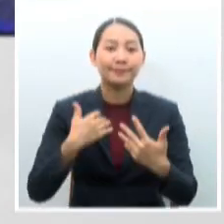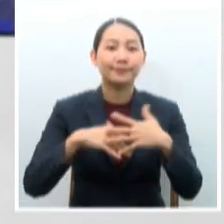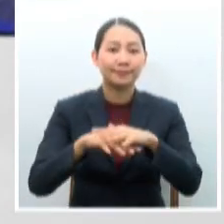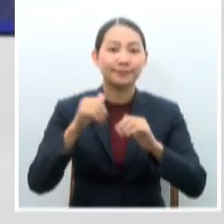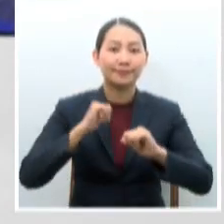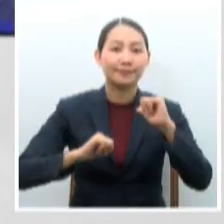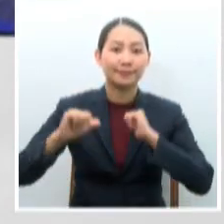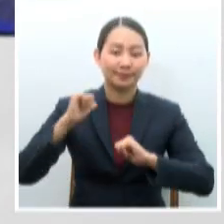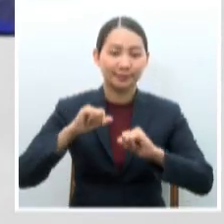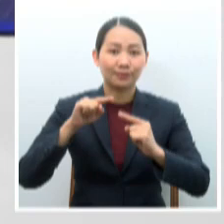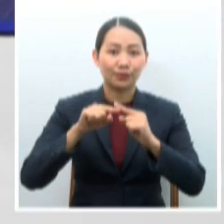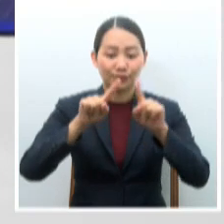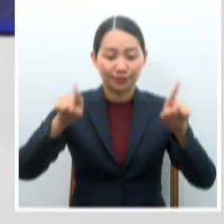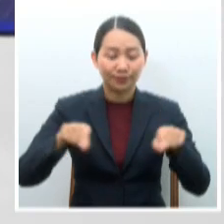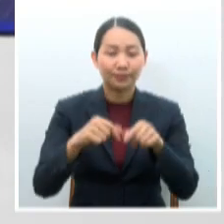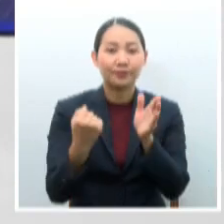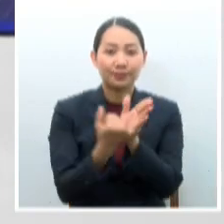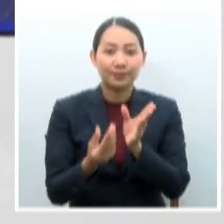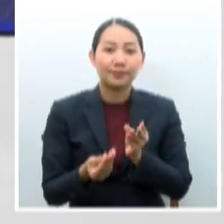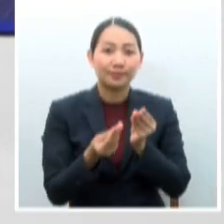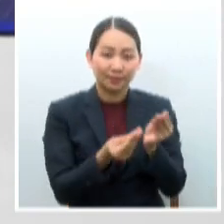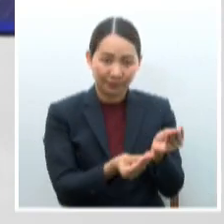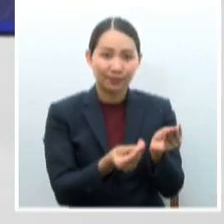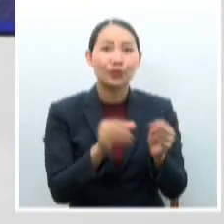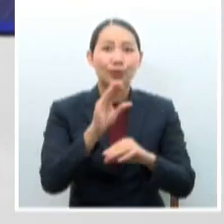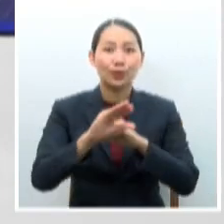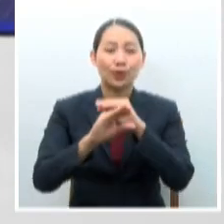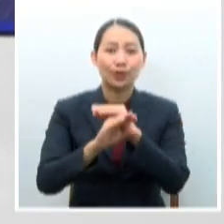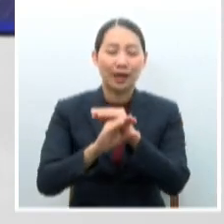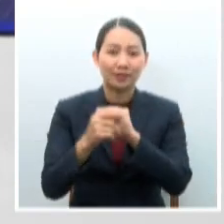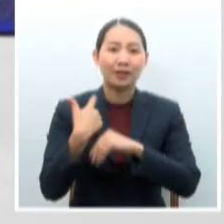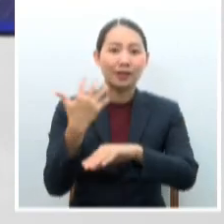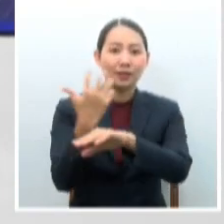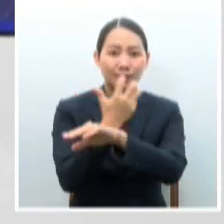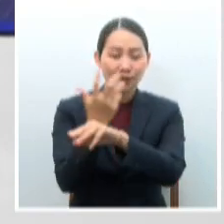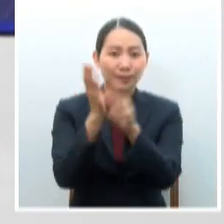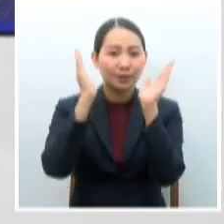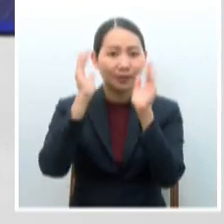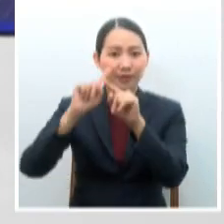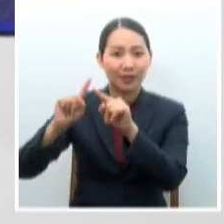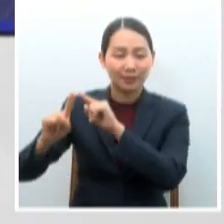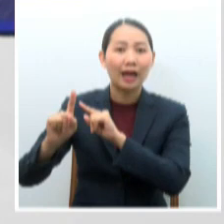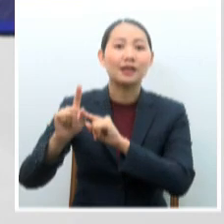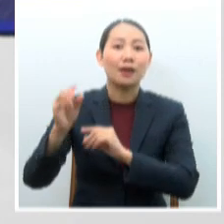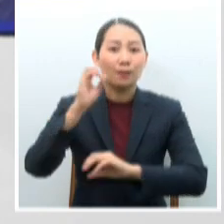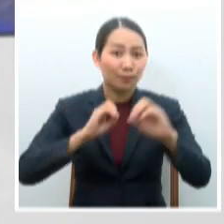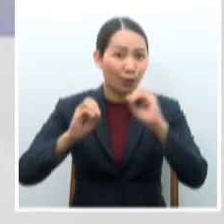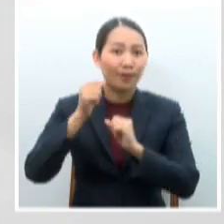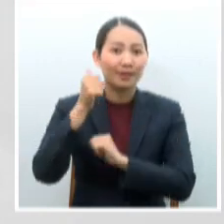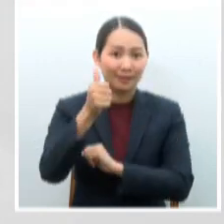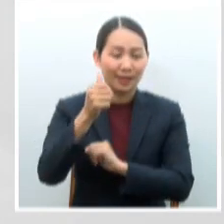การพิธีมอบประกาศนียบัตรสื่อปลอดภัยและสร้างสรรค์ณศูนย์ประชุมแห่งชาติกรุงเทพมหานค